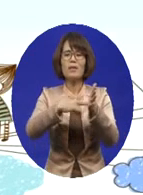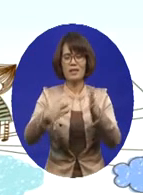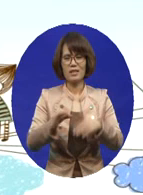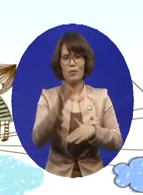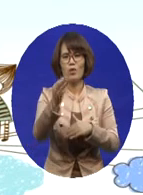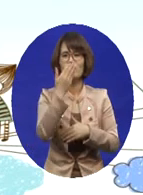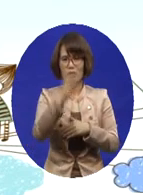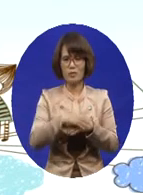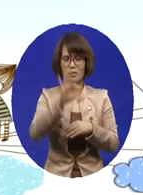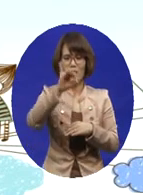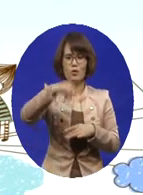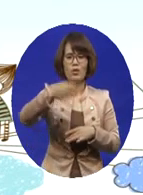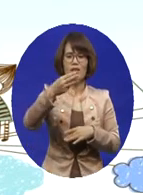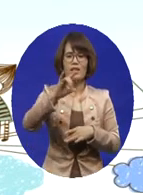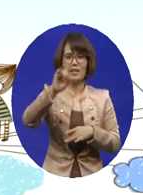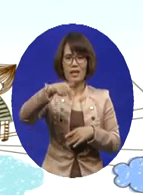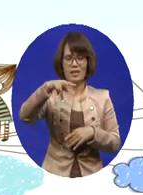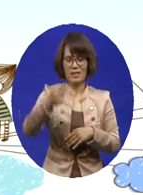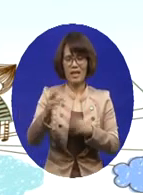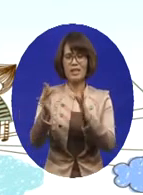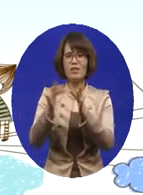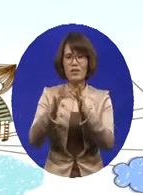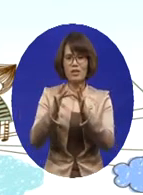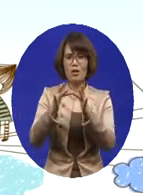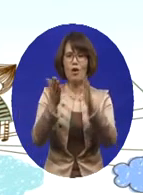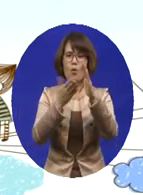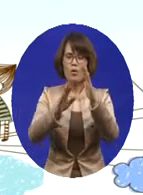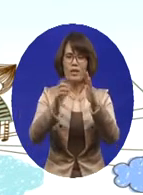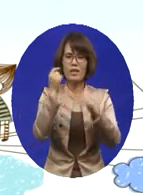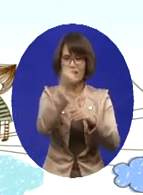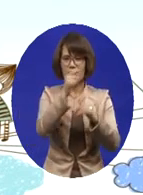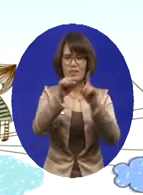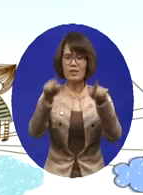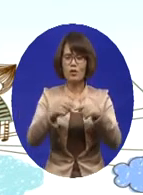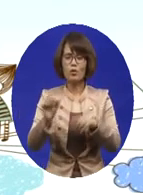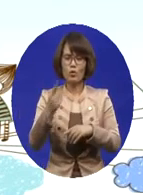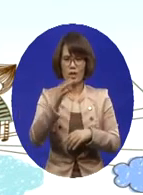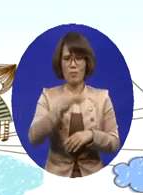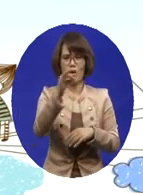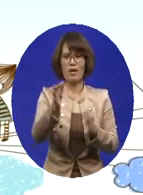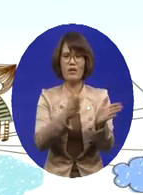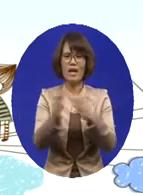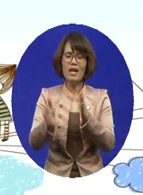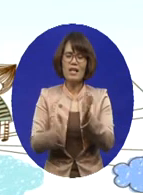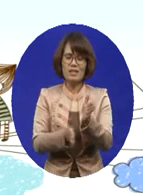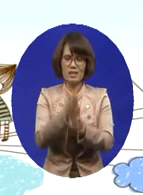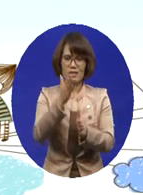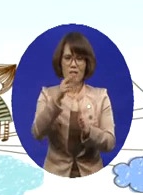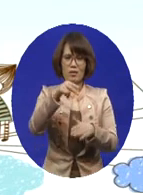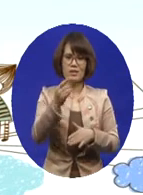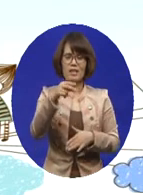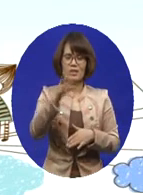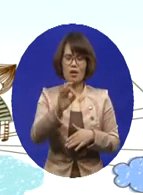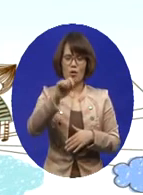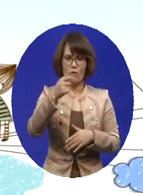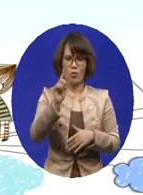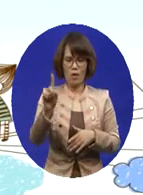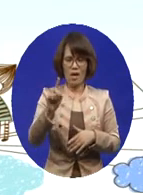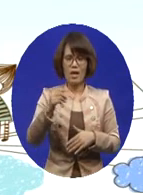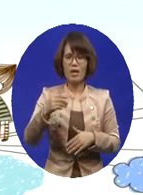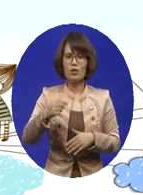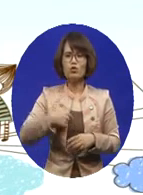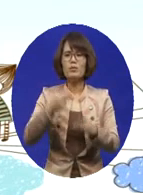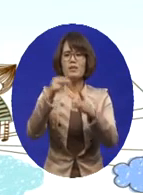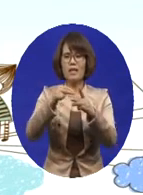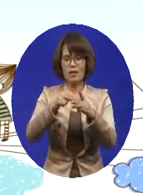수 있습니다. 위택스나 인터넷 지로에서 공인인증서를 통해 납부하거나 시청 세정과 및 동주민센터를 방문해 납부할